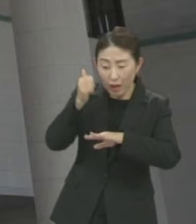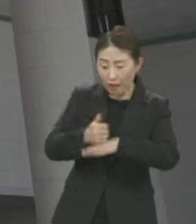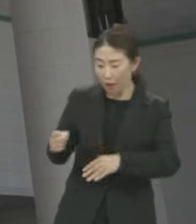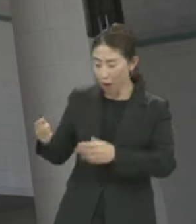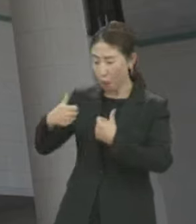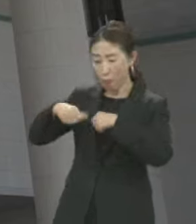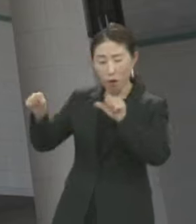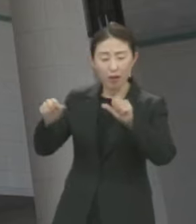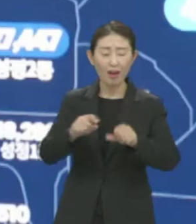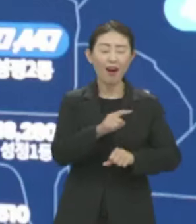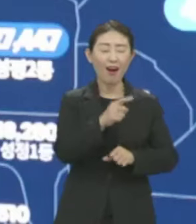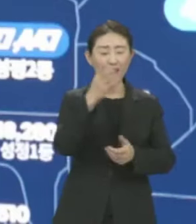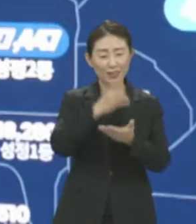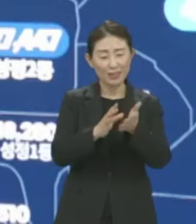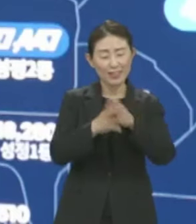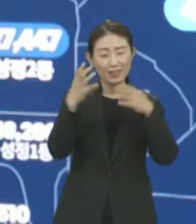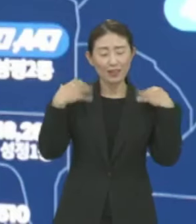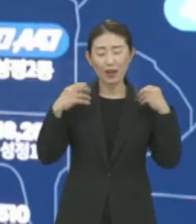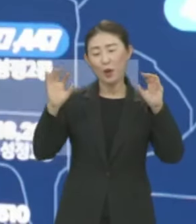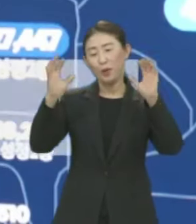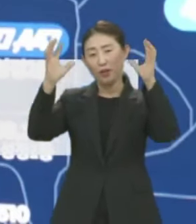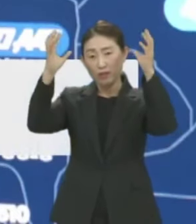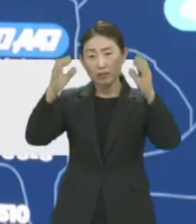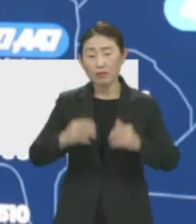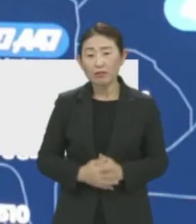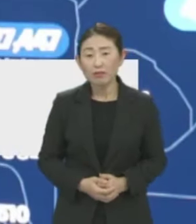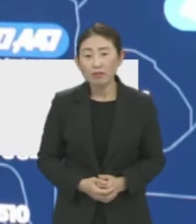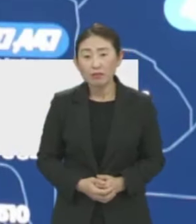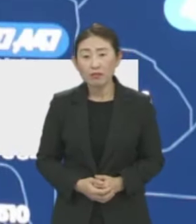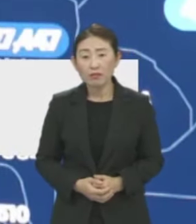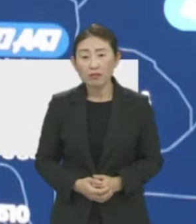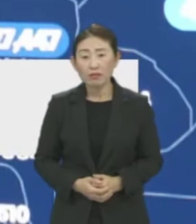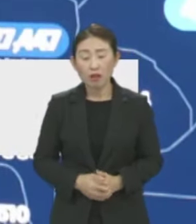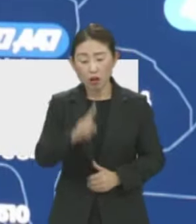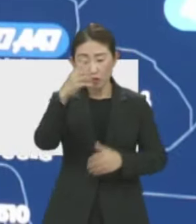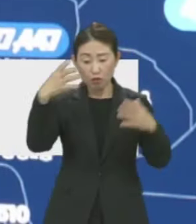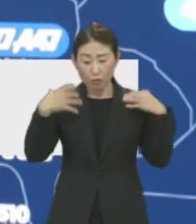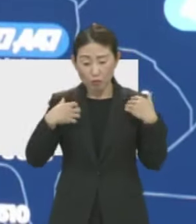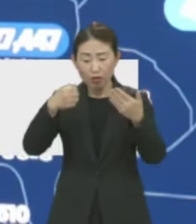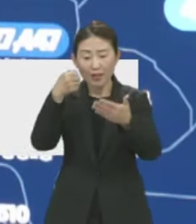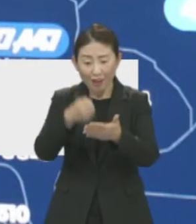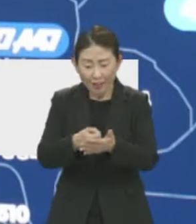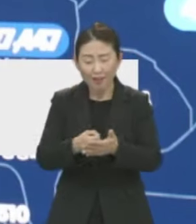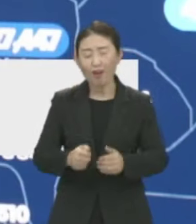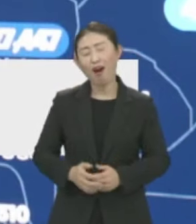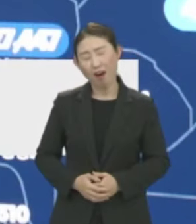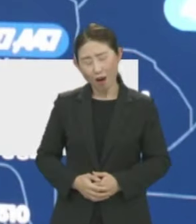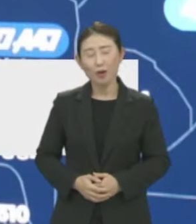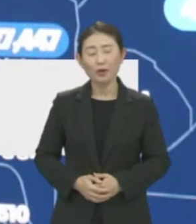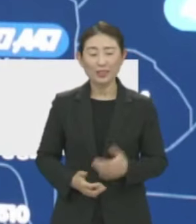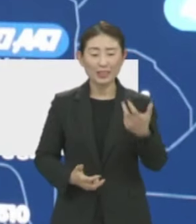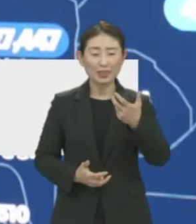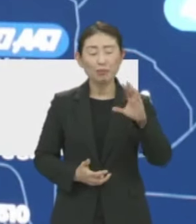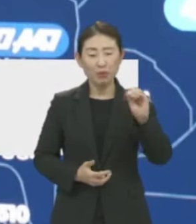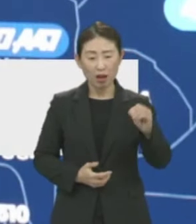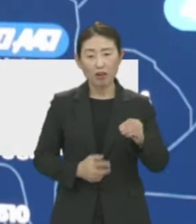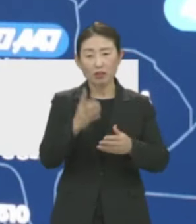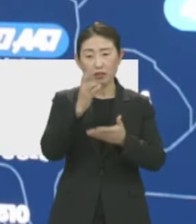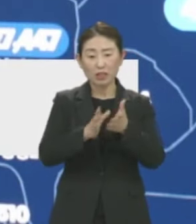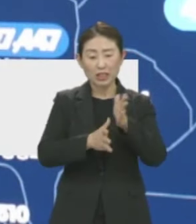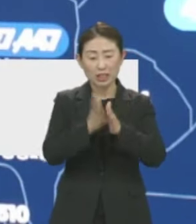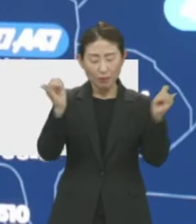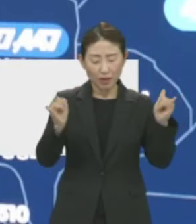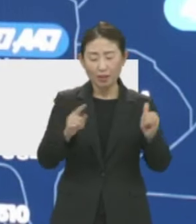밝혔습니다. 정부 방침을 70만 천안 시민과 함께 열렬히 환영합니다. 이를 계기로